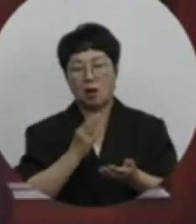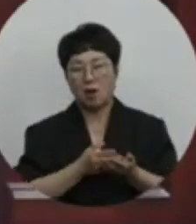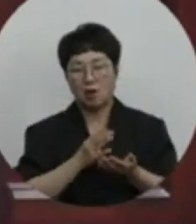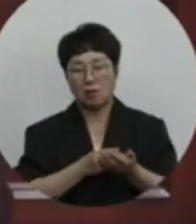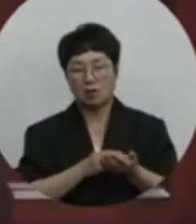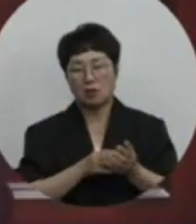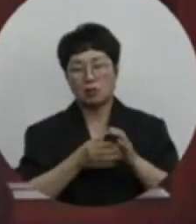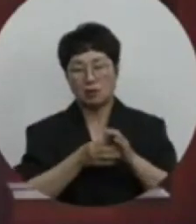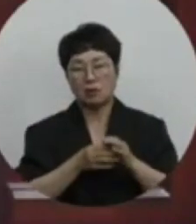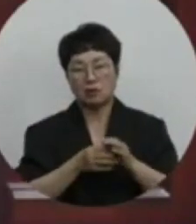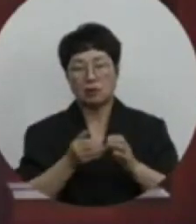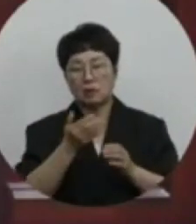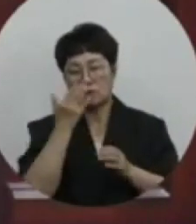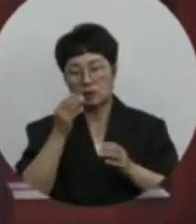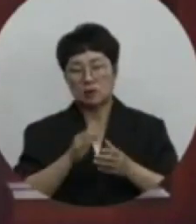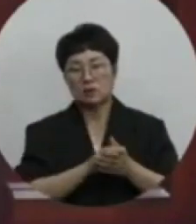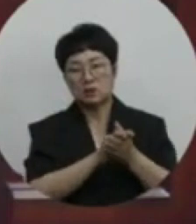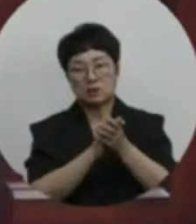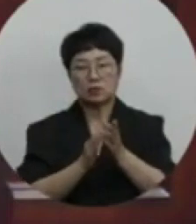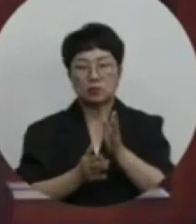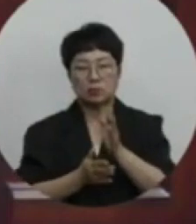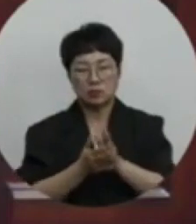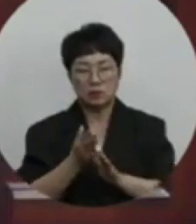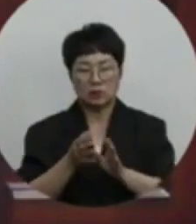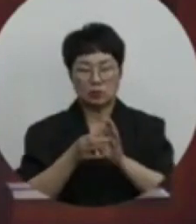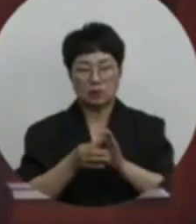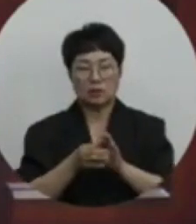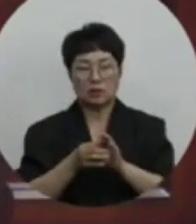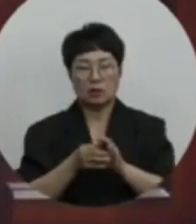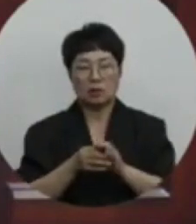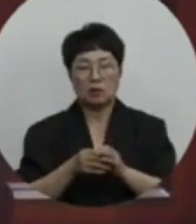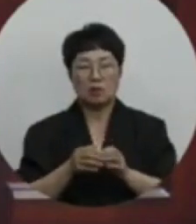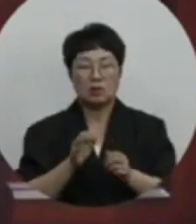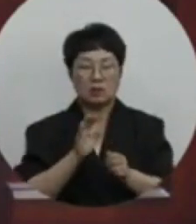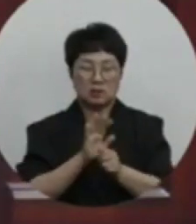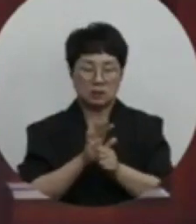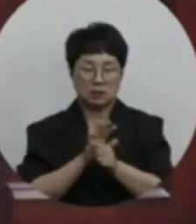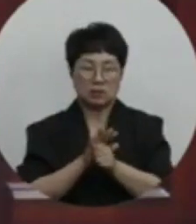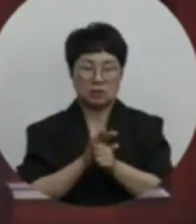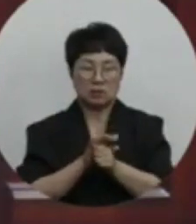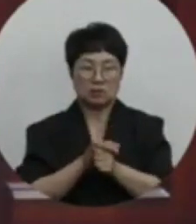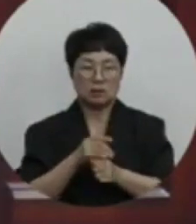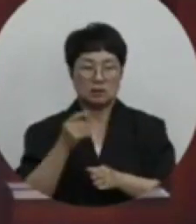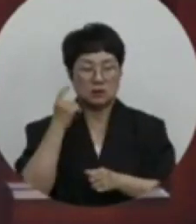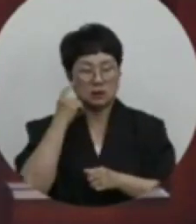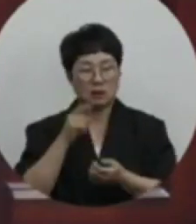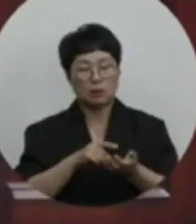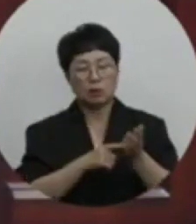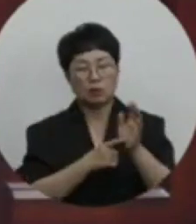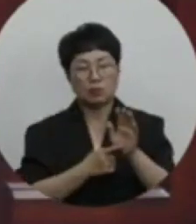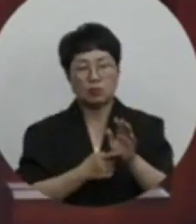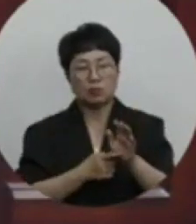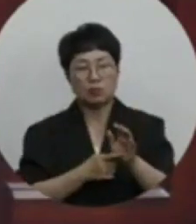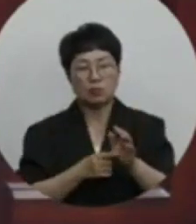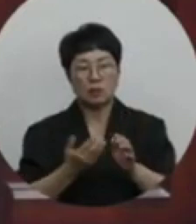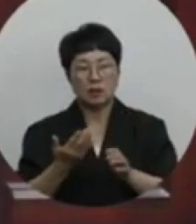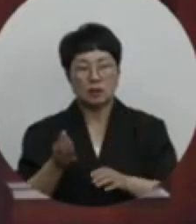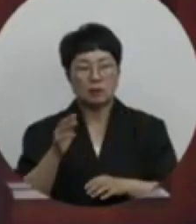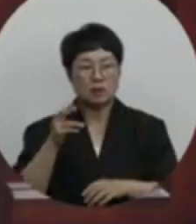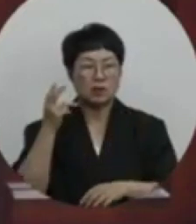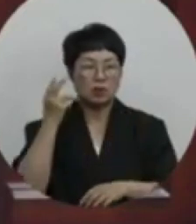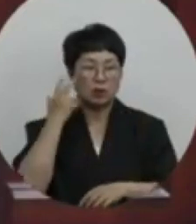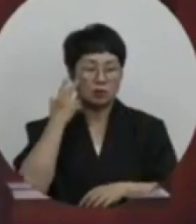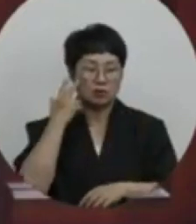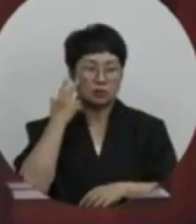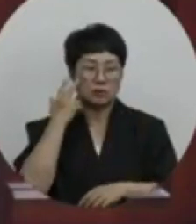청년 친화도시를 위해 노력하고 있다는 의지를 보여주고 있습니다. 그러나 우리 여주시는 청년 정책에 대한 의지와